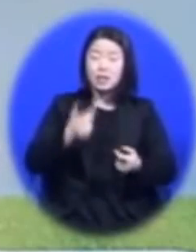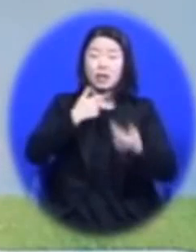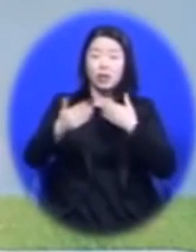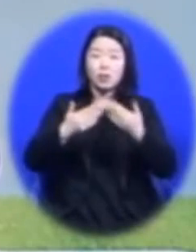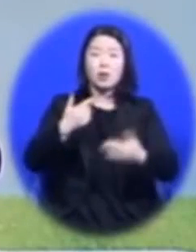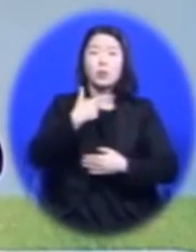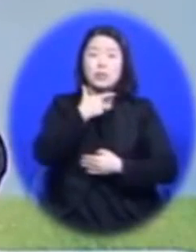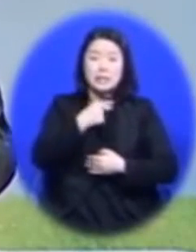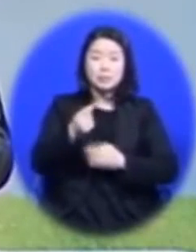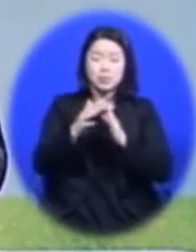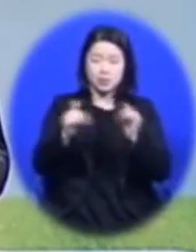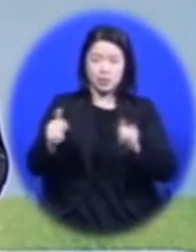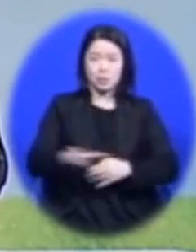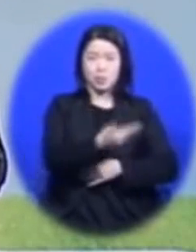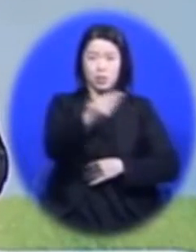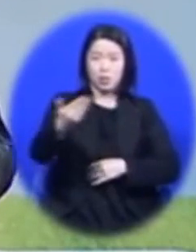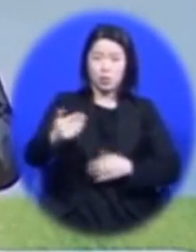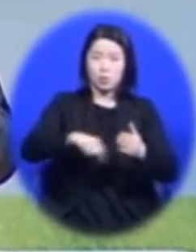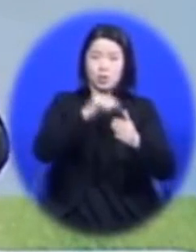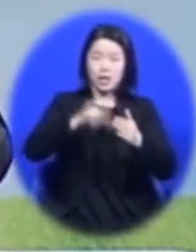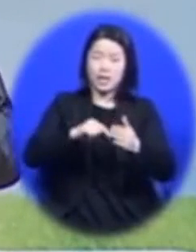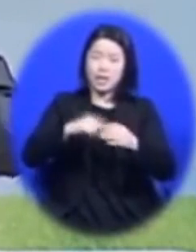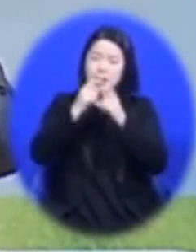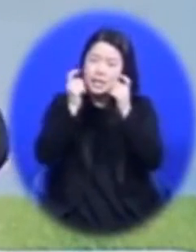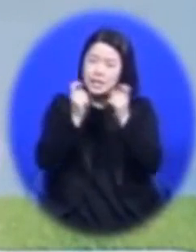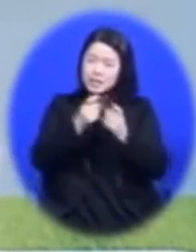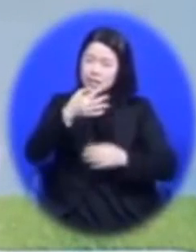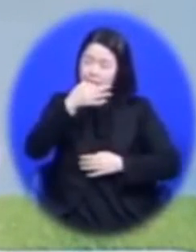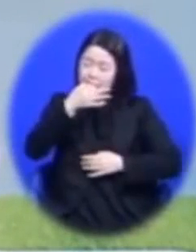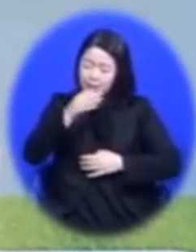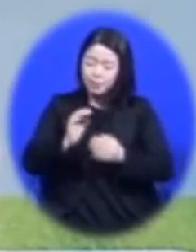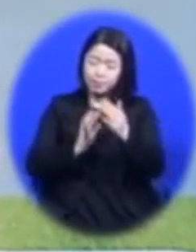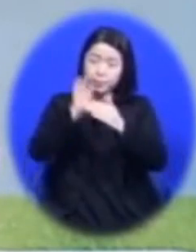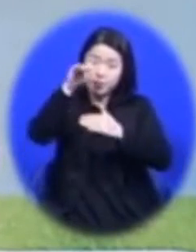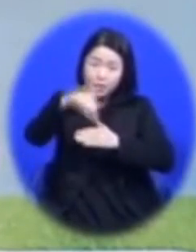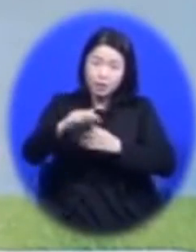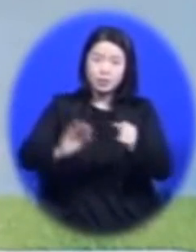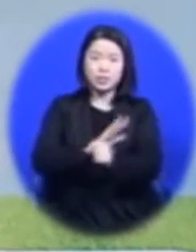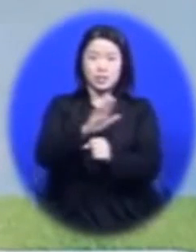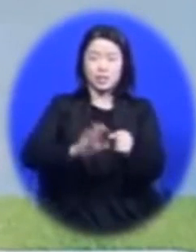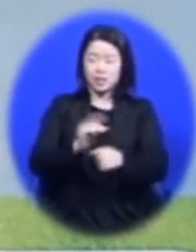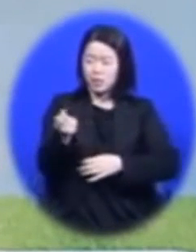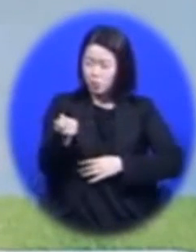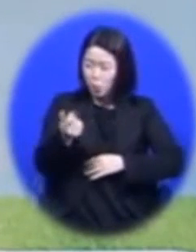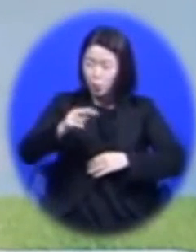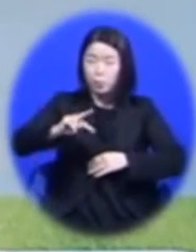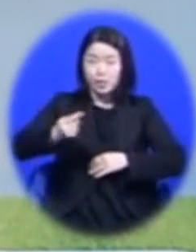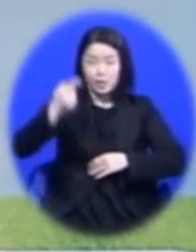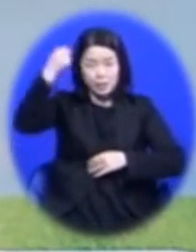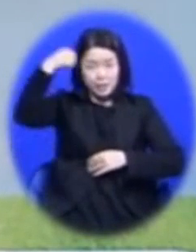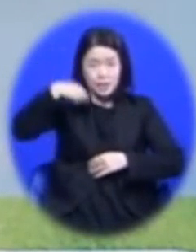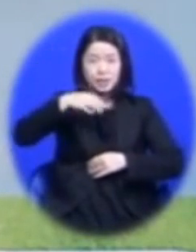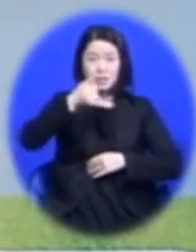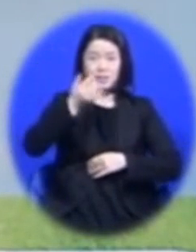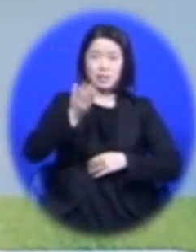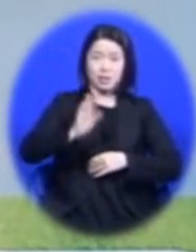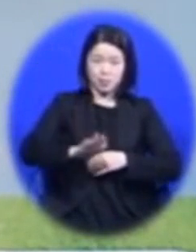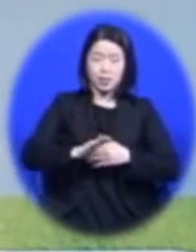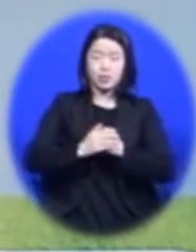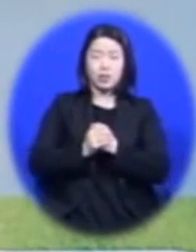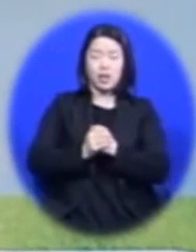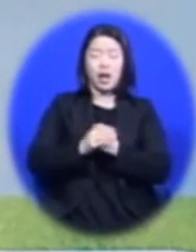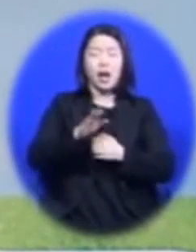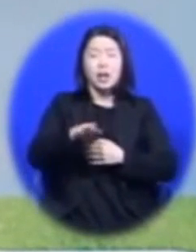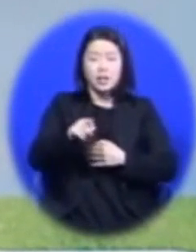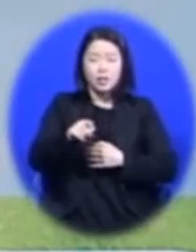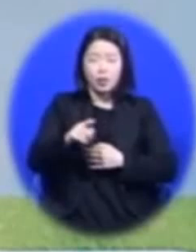하시는 분들은 여러분 안에 이기심을 뛰어넘는 사랑이 조금이라도 느껴진다면 그럼